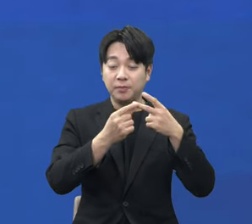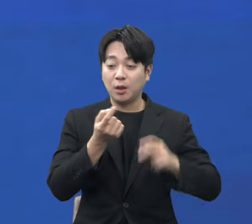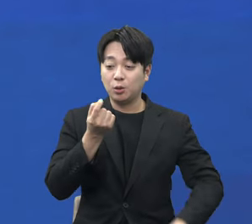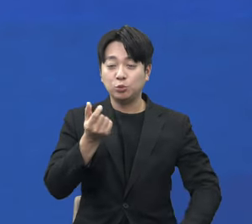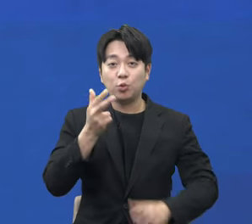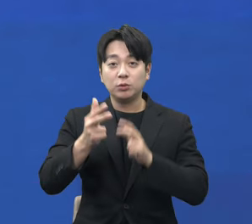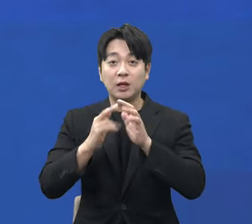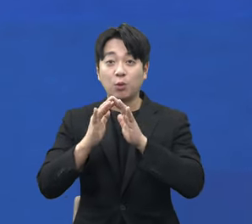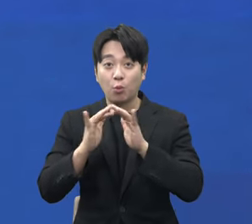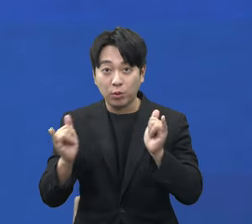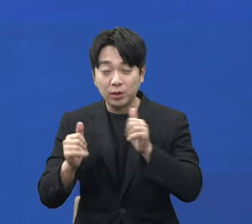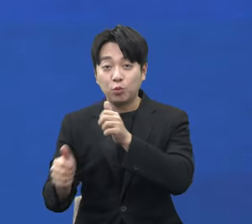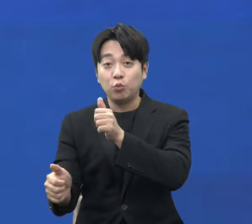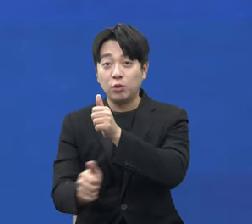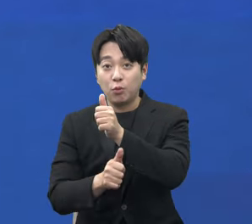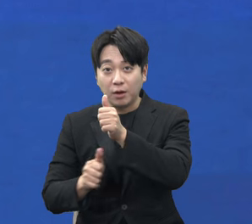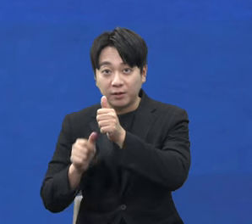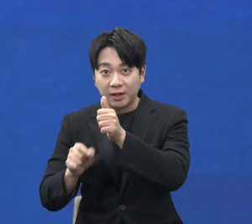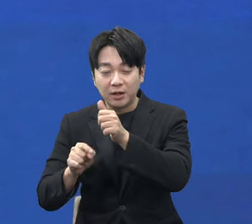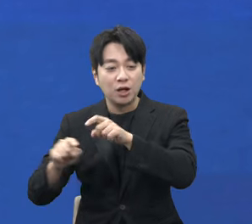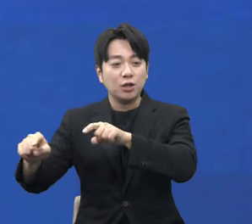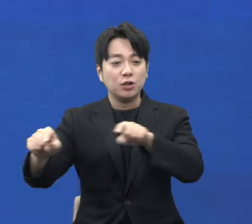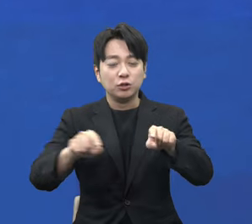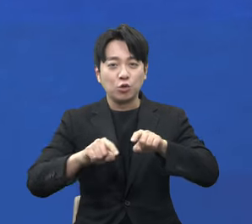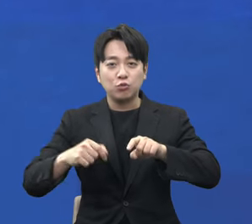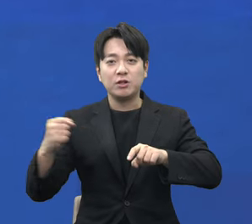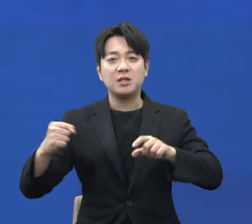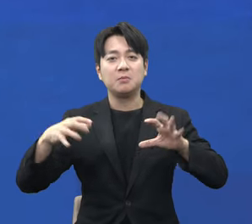소상공인위원회를 전국 조직을 더욱 탄탄하게 해서